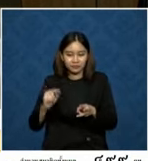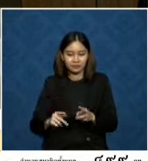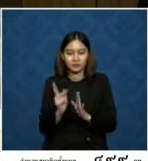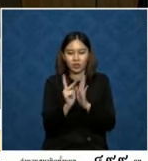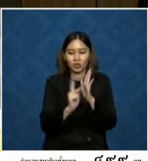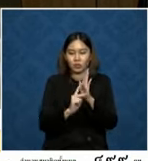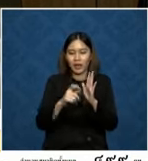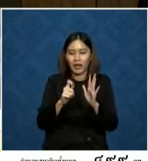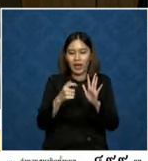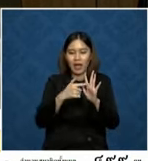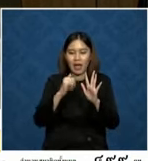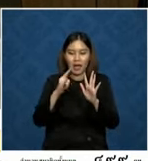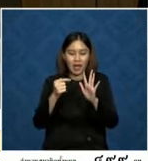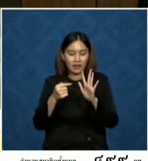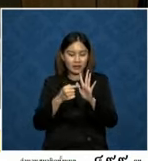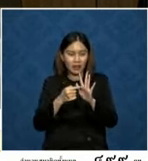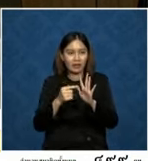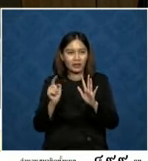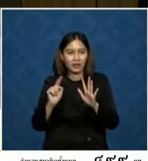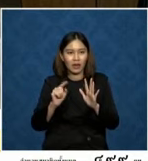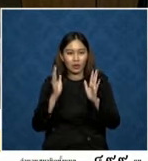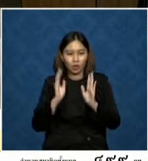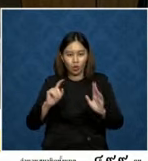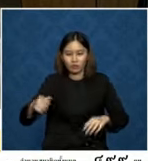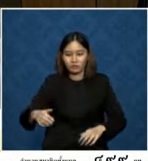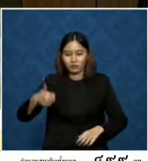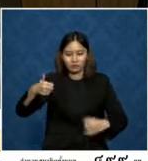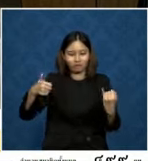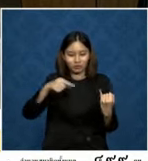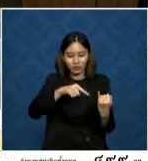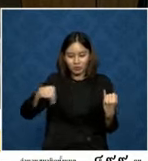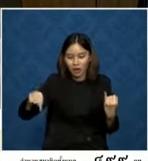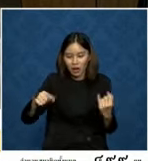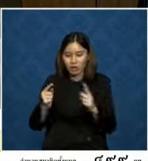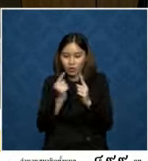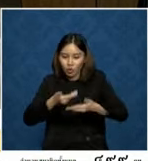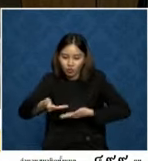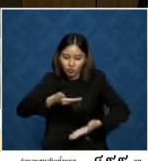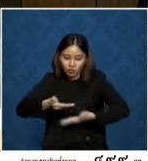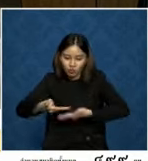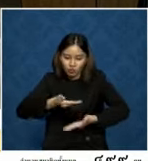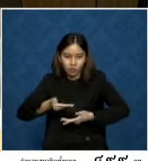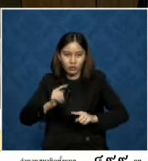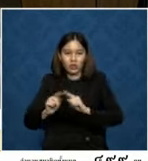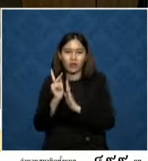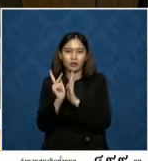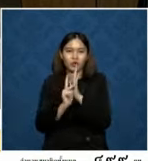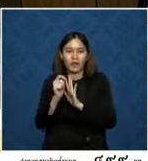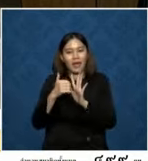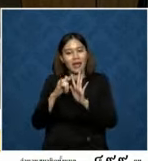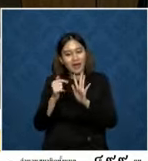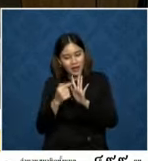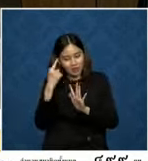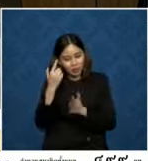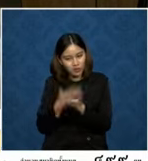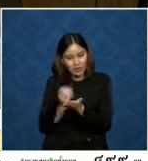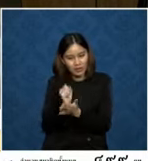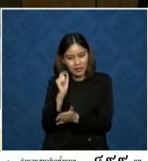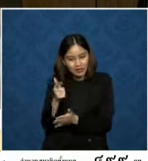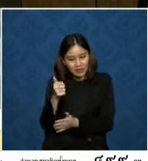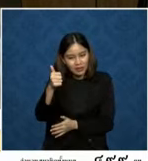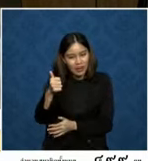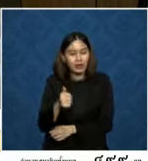าก็เป็นส่วนหนึ่งในการทำให้คู่กรณีมีการต่อรองแล้วก็มีการใช้คดีอาญาในการที่จะทำให้ชำระหนี้ดีขึ้น